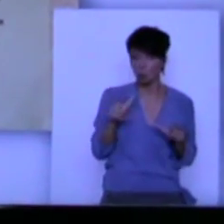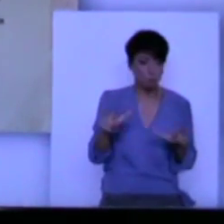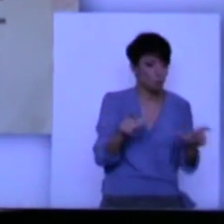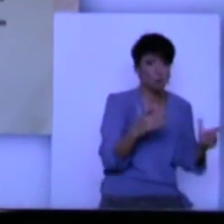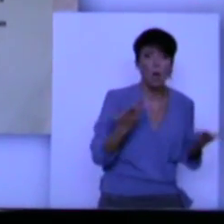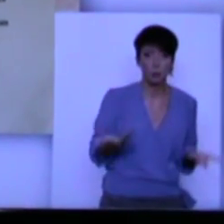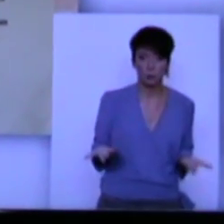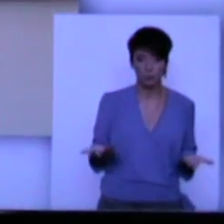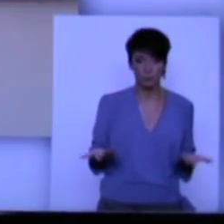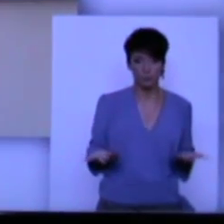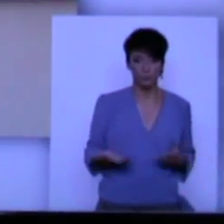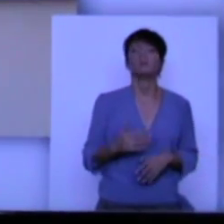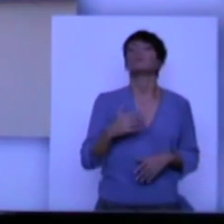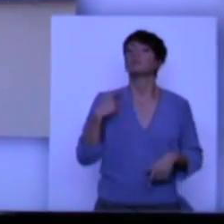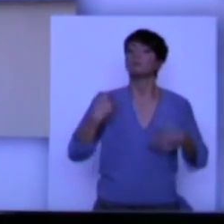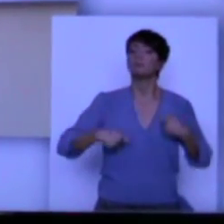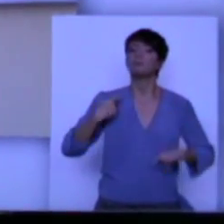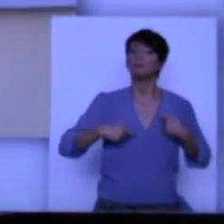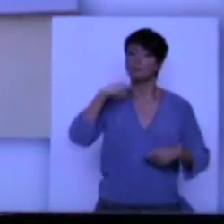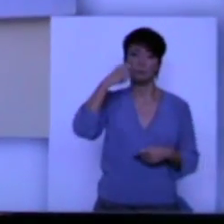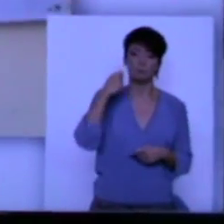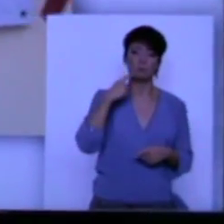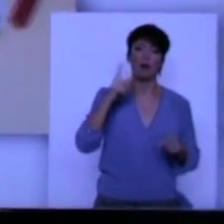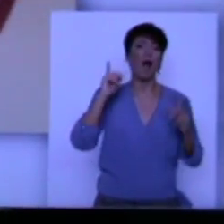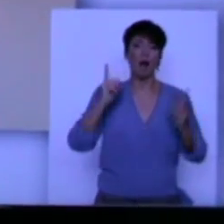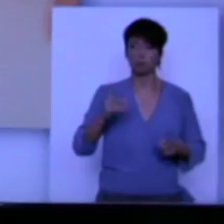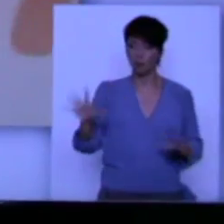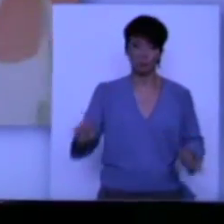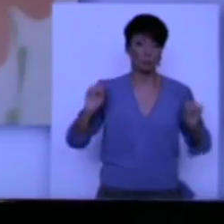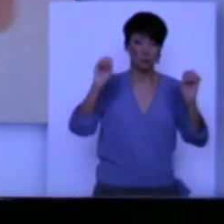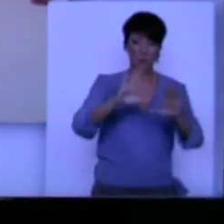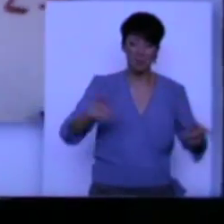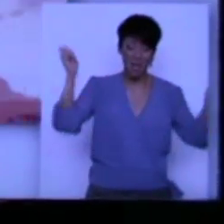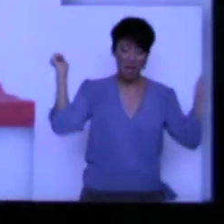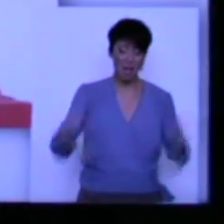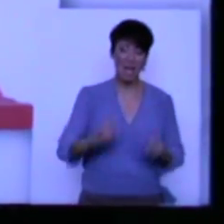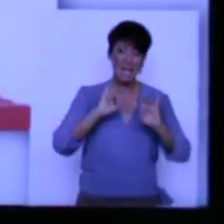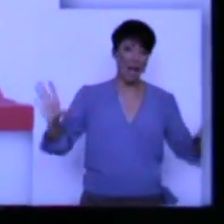διαμαρτυρίας, οι γονείς αποφάσισαν μέχρι να διευθετηθεί το θέμα να μην στείλουν τα παιδιά τους στον νηπιαγωγείο.